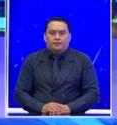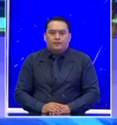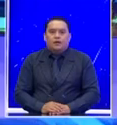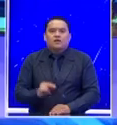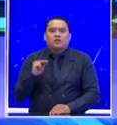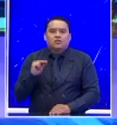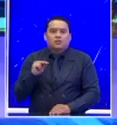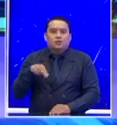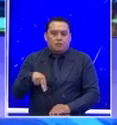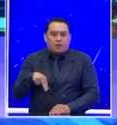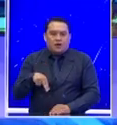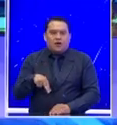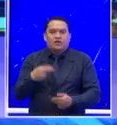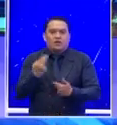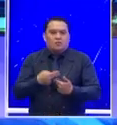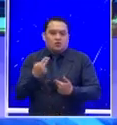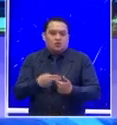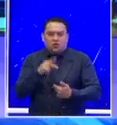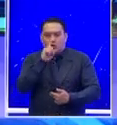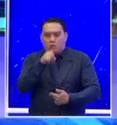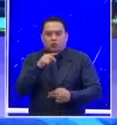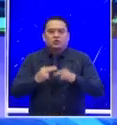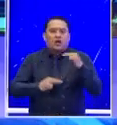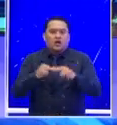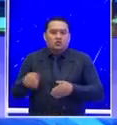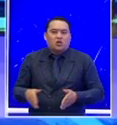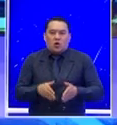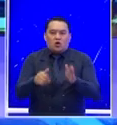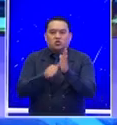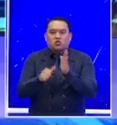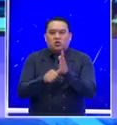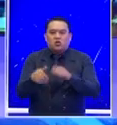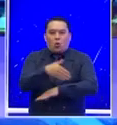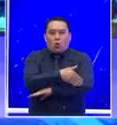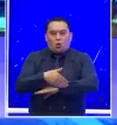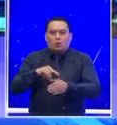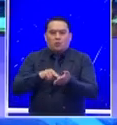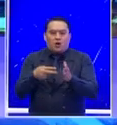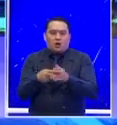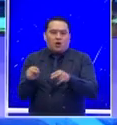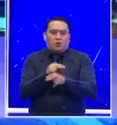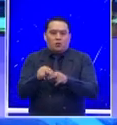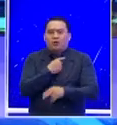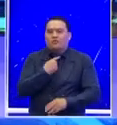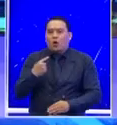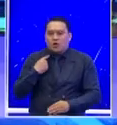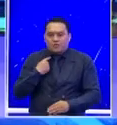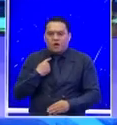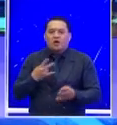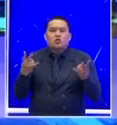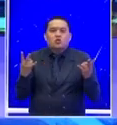Чрезвычайное положение не станет препятствием для дорожного строительства. 60 улиц планируется отремонтировать в этом году в